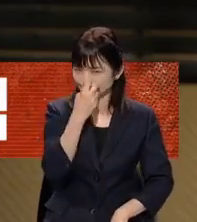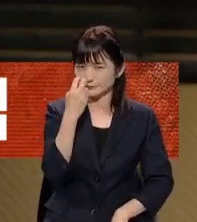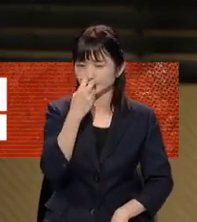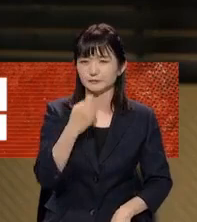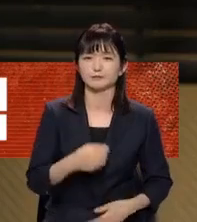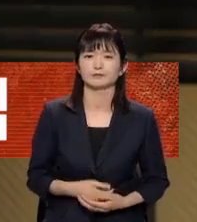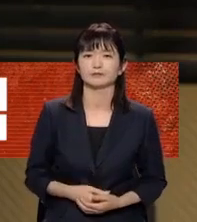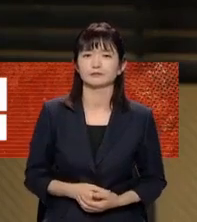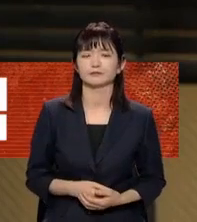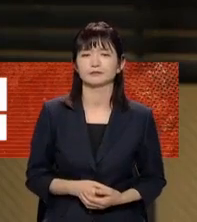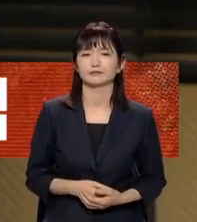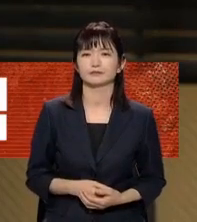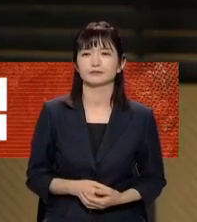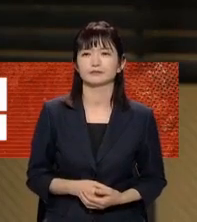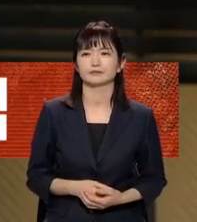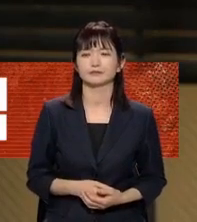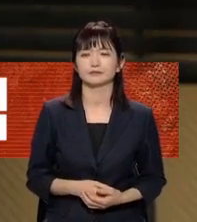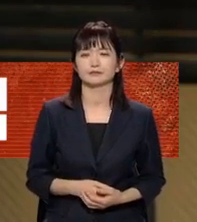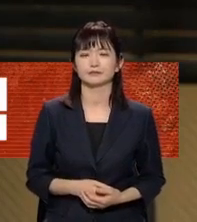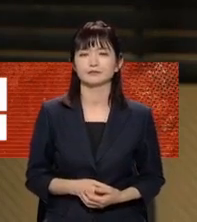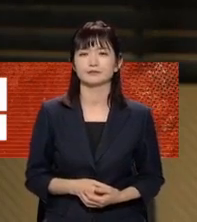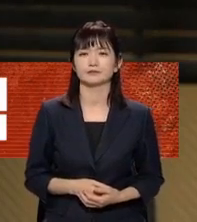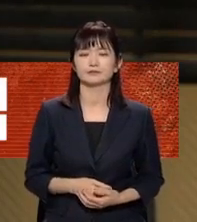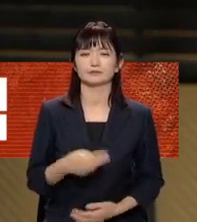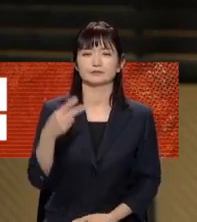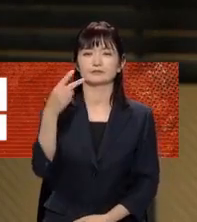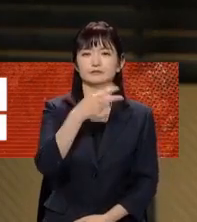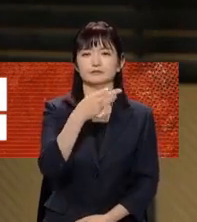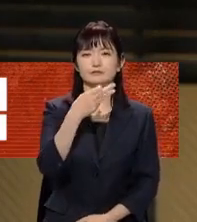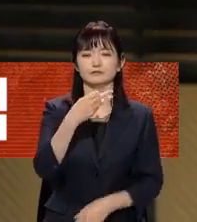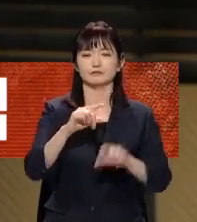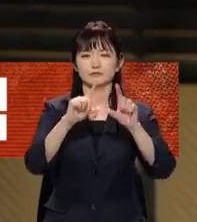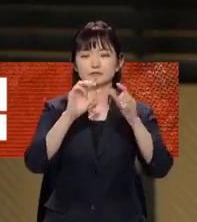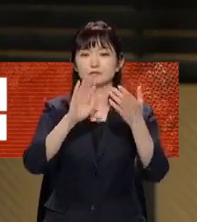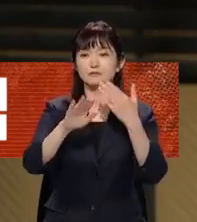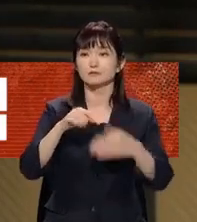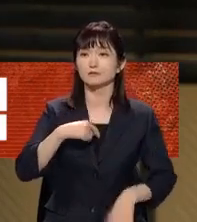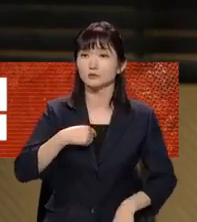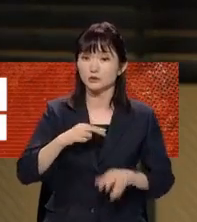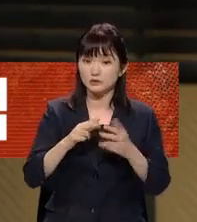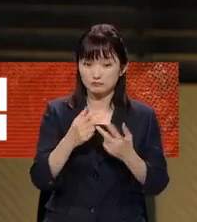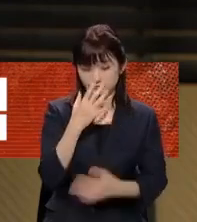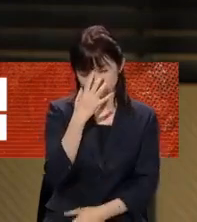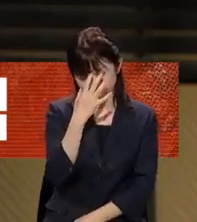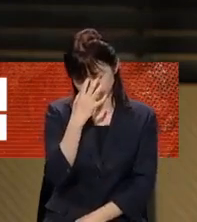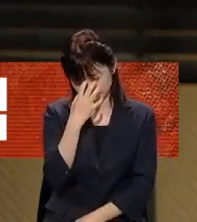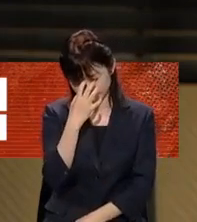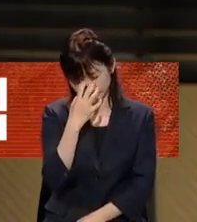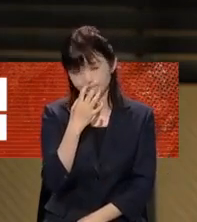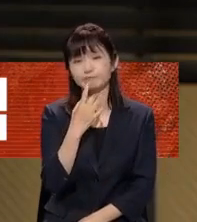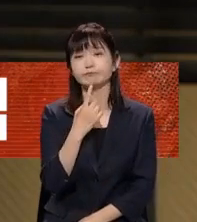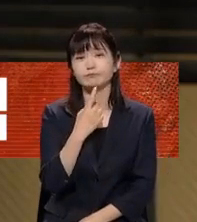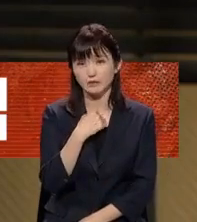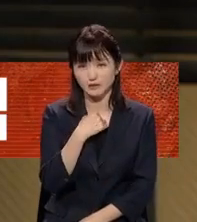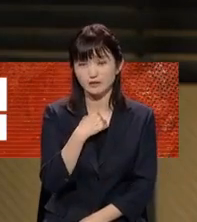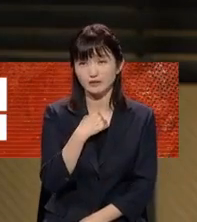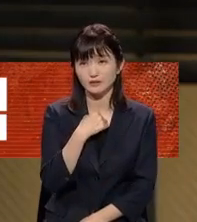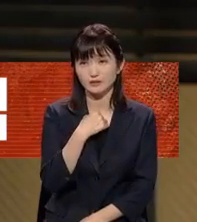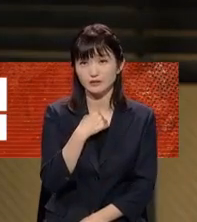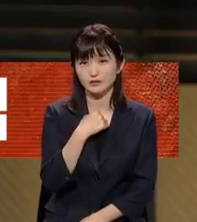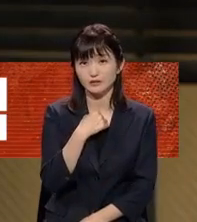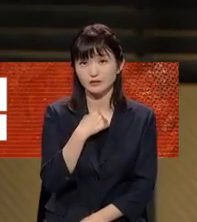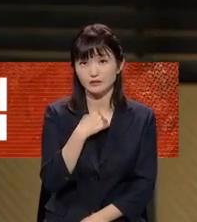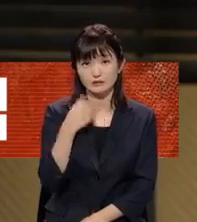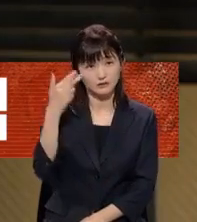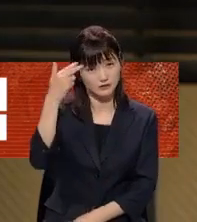또 그 부분을 또 할 수 있는게 2013년 이후로 본인이 우울증 알았다 주장을 하고 있지만 정신병원에 진료받은